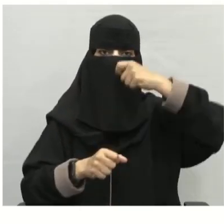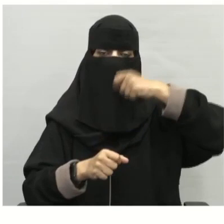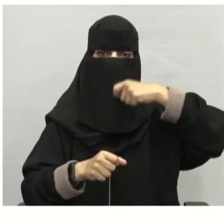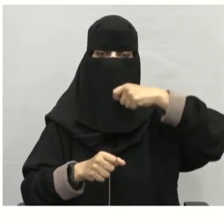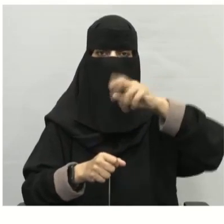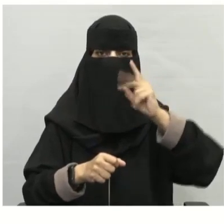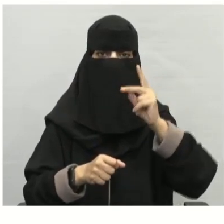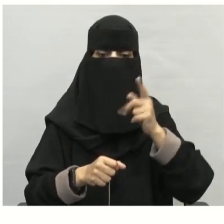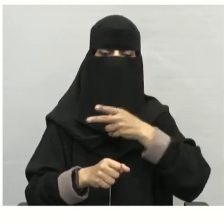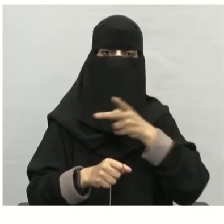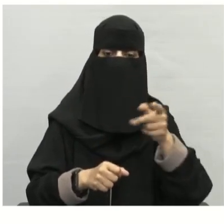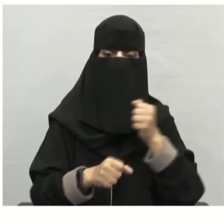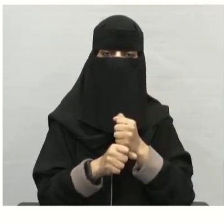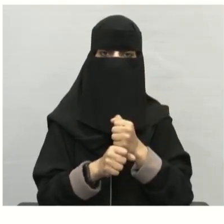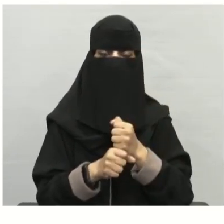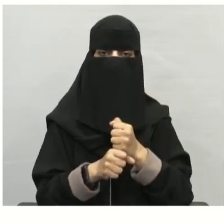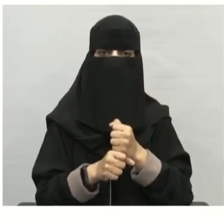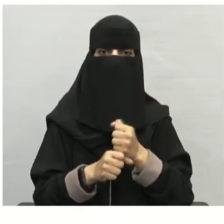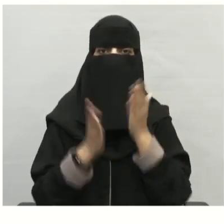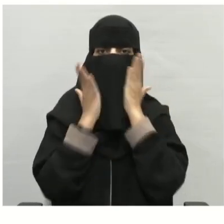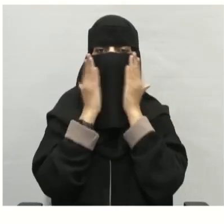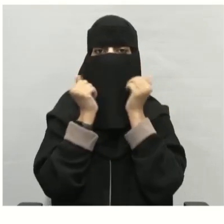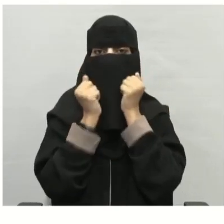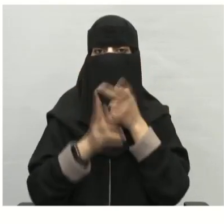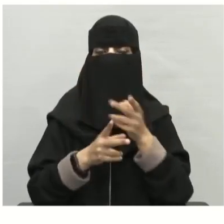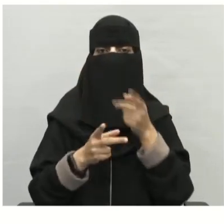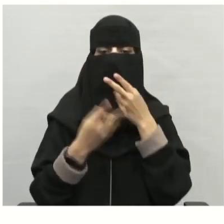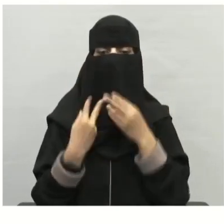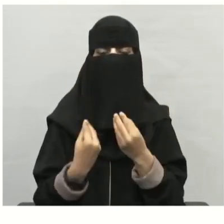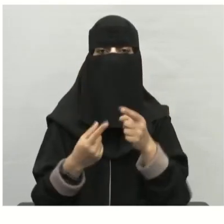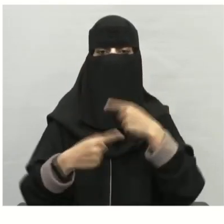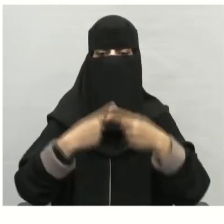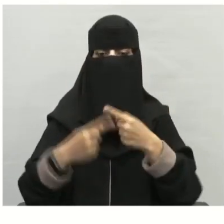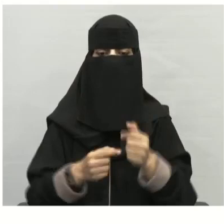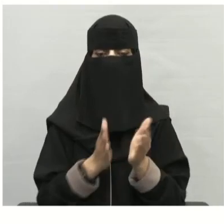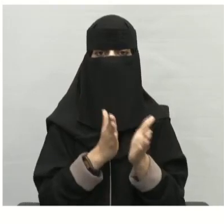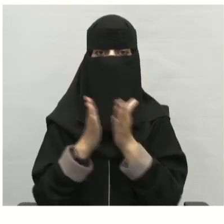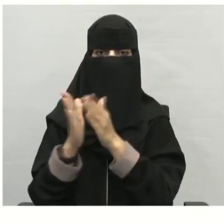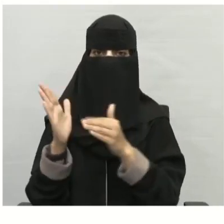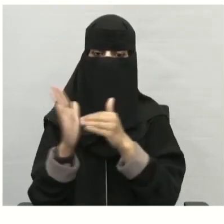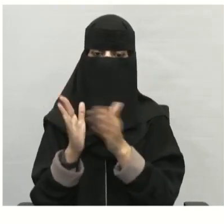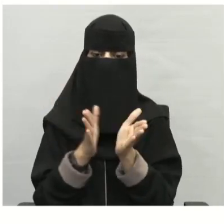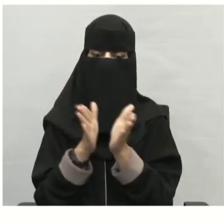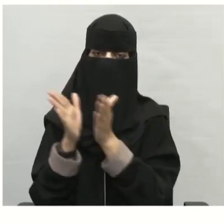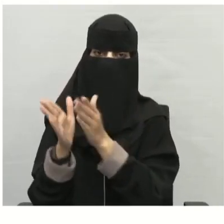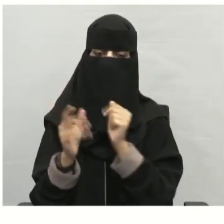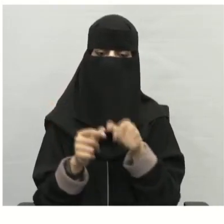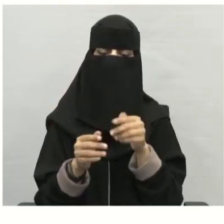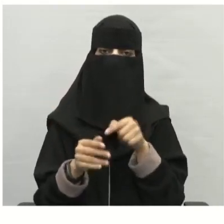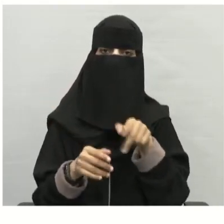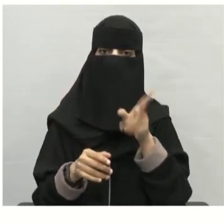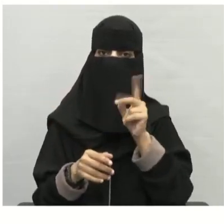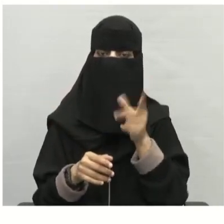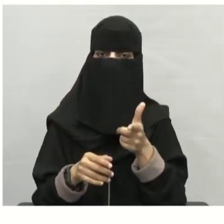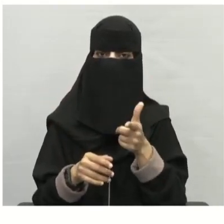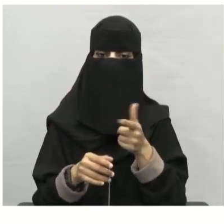ايضا وغيرها والمناشف المتواجده وتعقيمها انتهينا من وحده التوعيه الصحيه انتقلنا